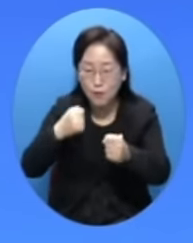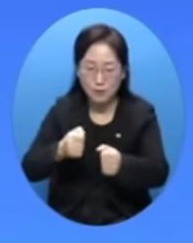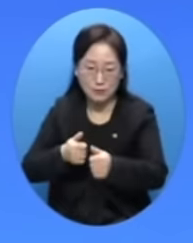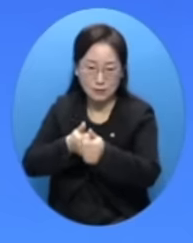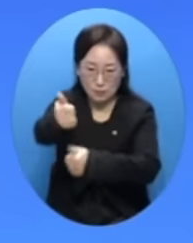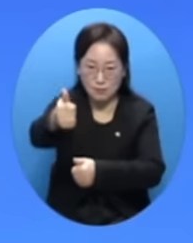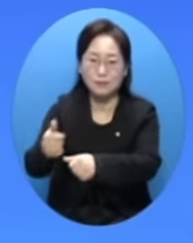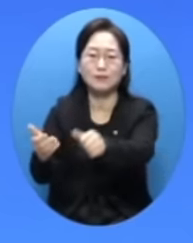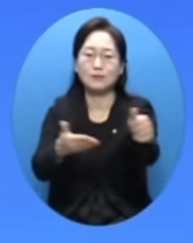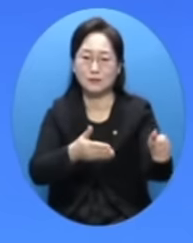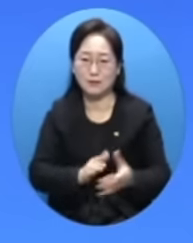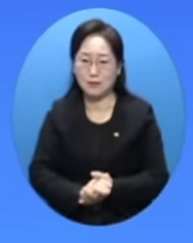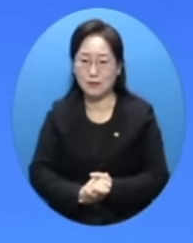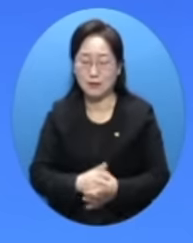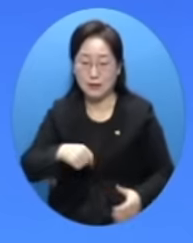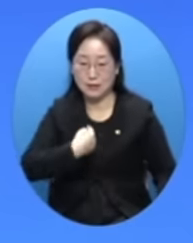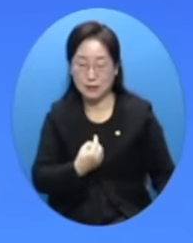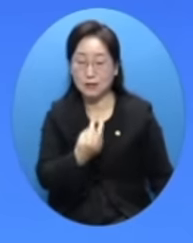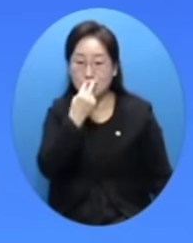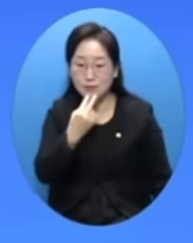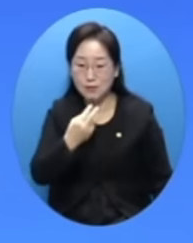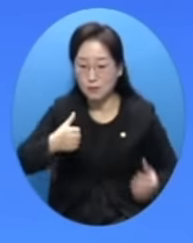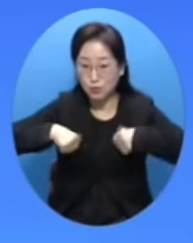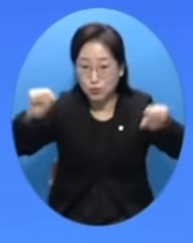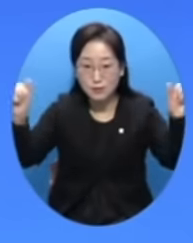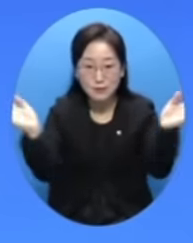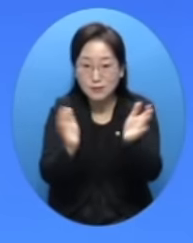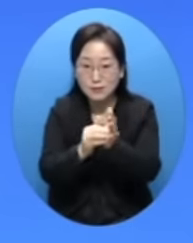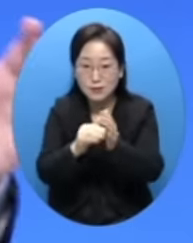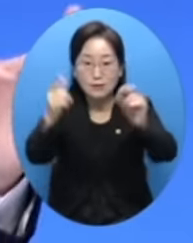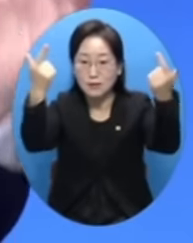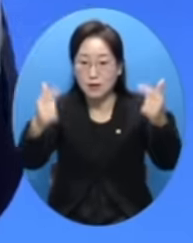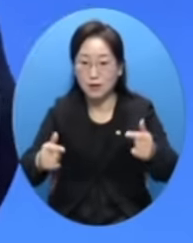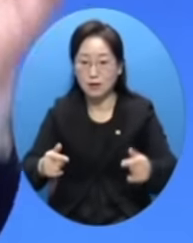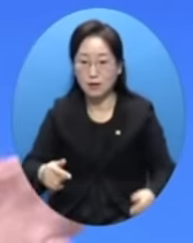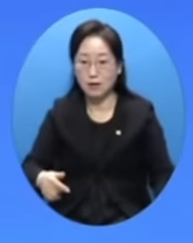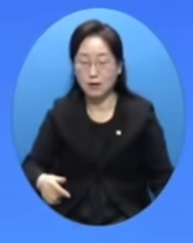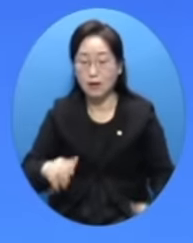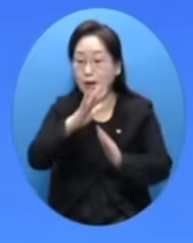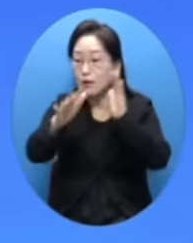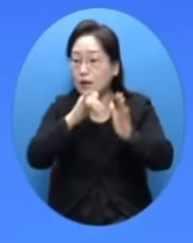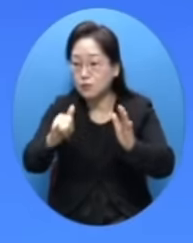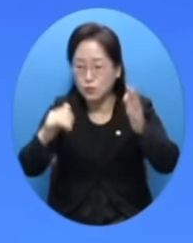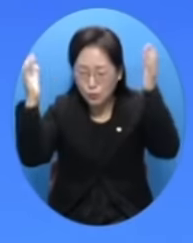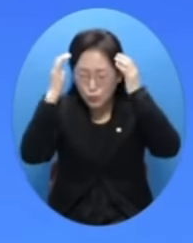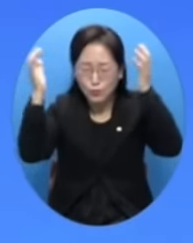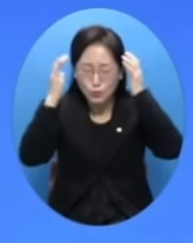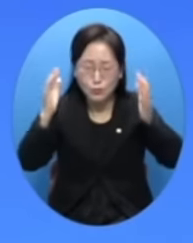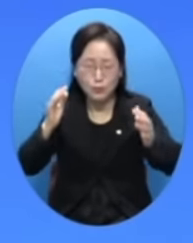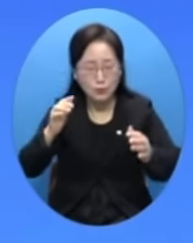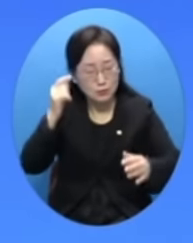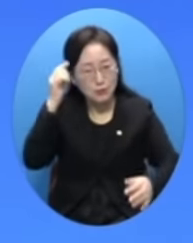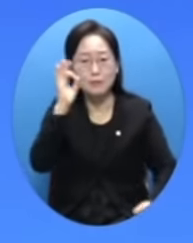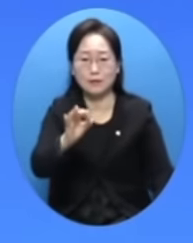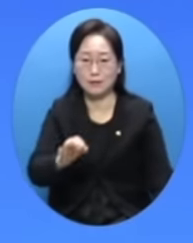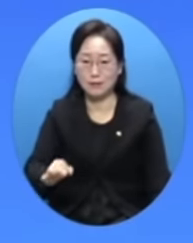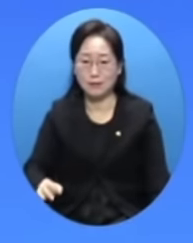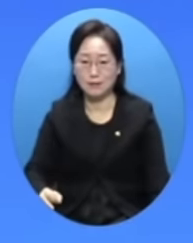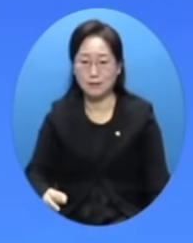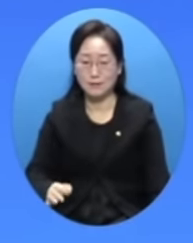것입니다 아멘 자기 목숨을 포기한다고 끝나는 것이 아닙니다 그로 해서 가족들이 입을 고통은 생각해 보셨습니까